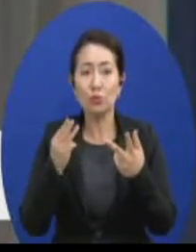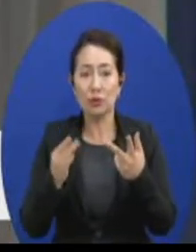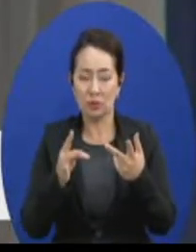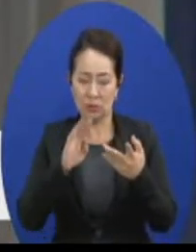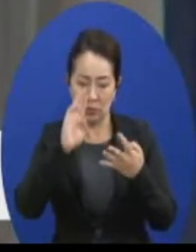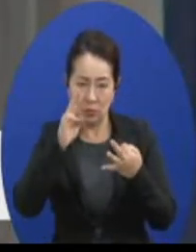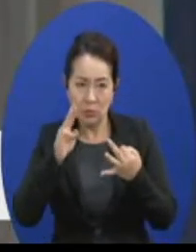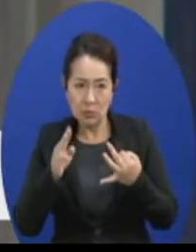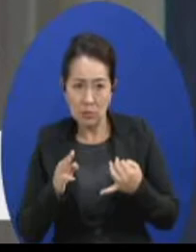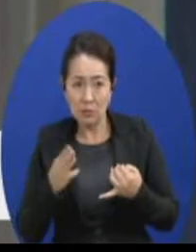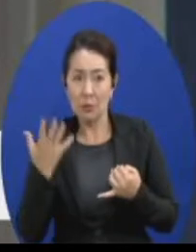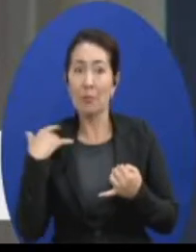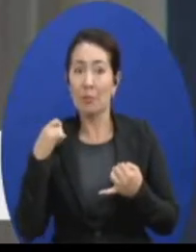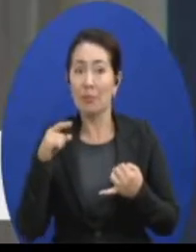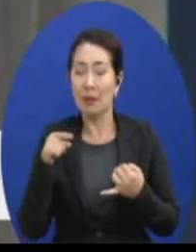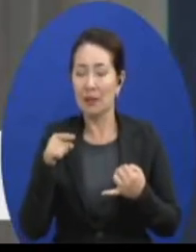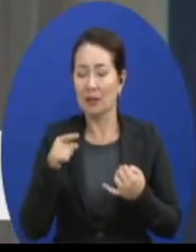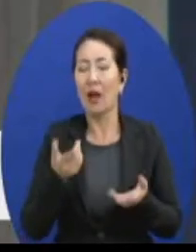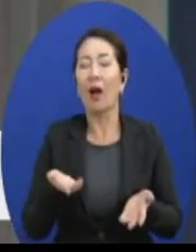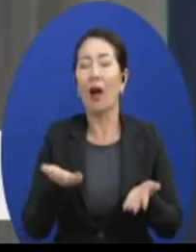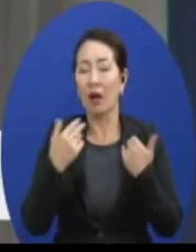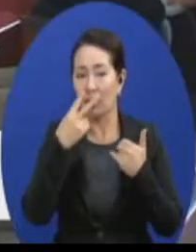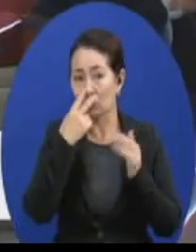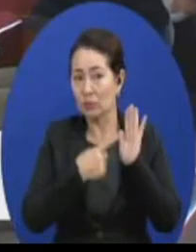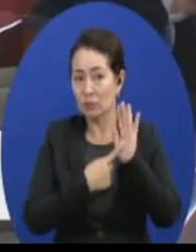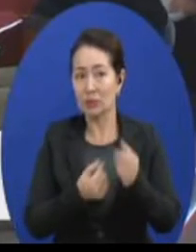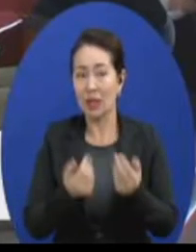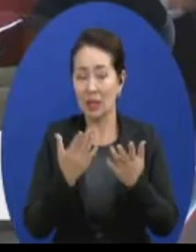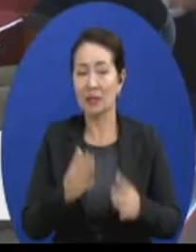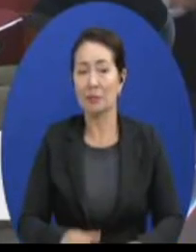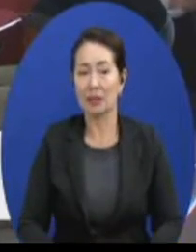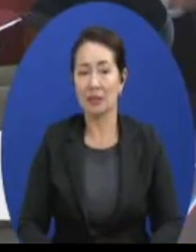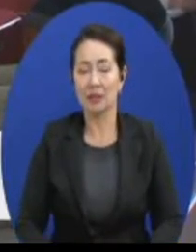тодорхой хэмжээгээр төлөөлж байснаас харсангүй гайгүй үзүүлэлтээр гарсан байна.